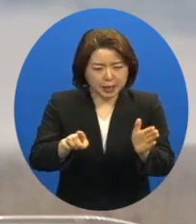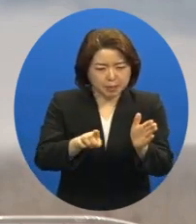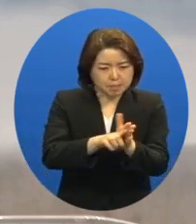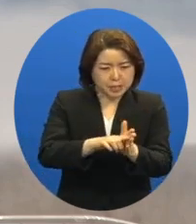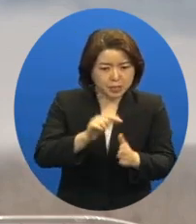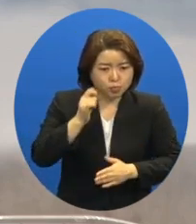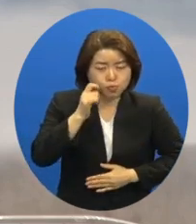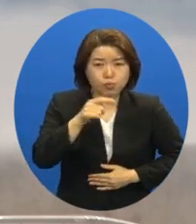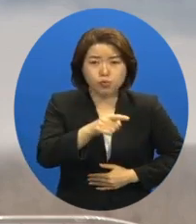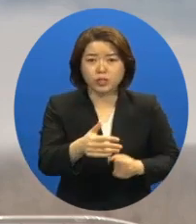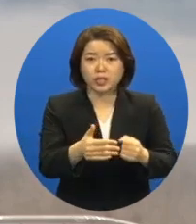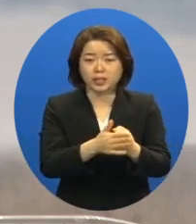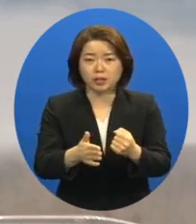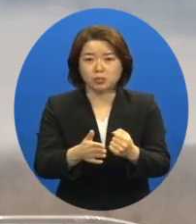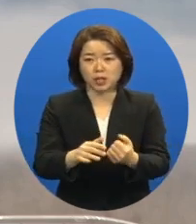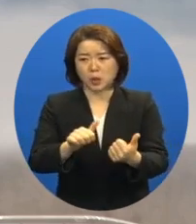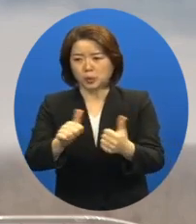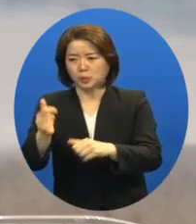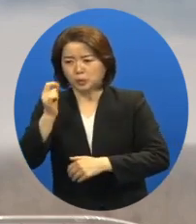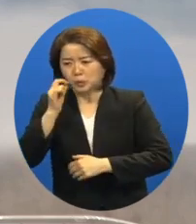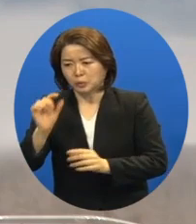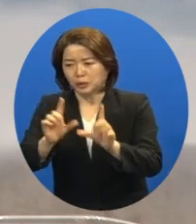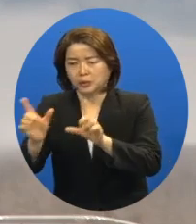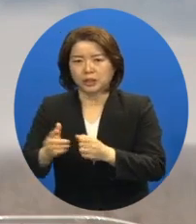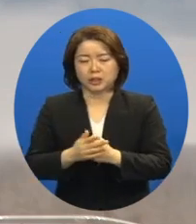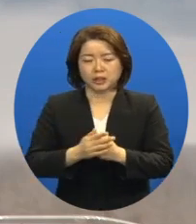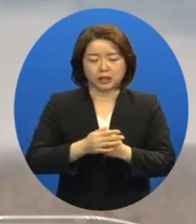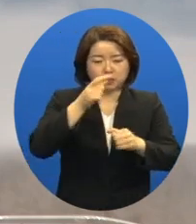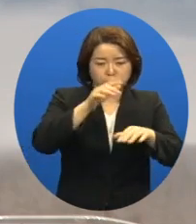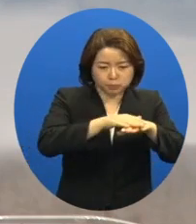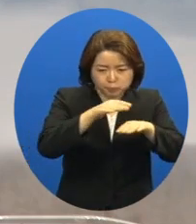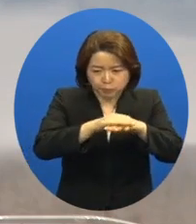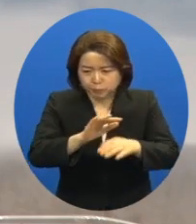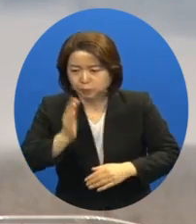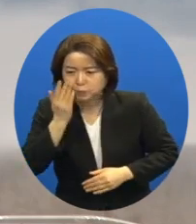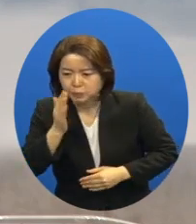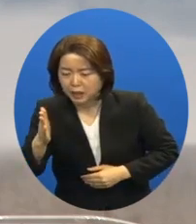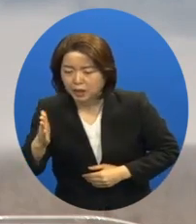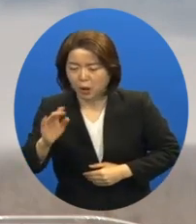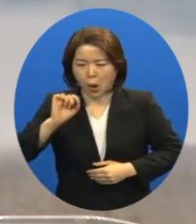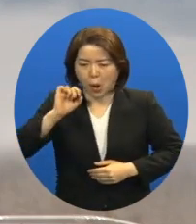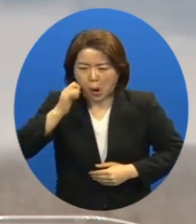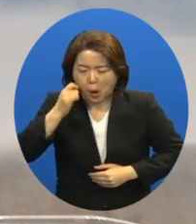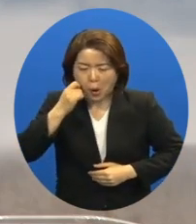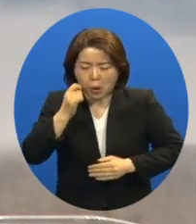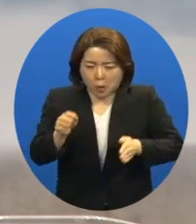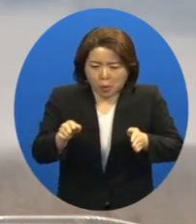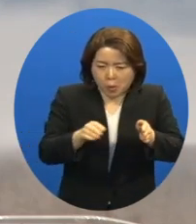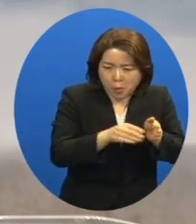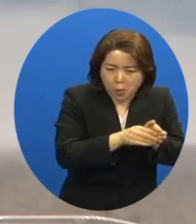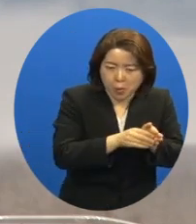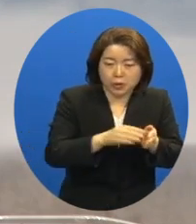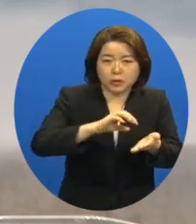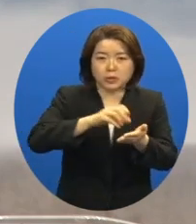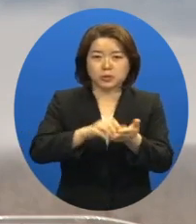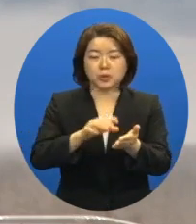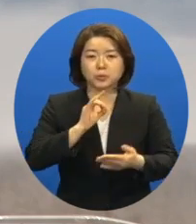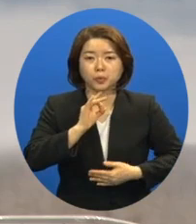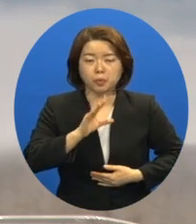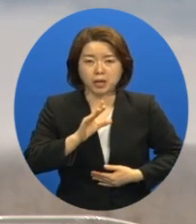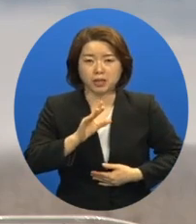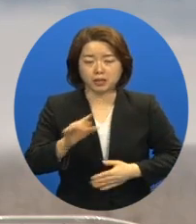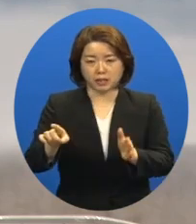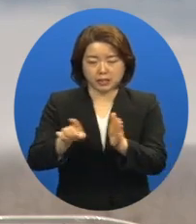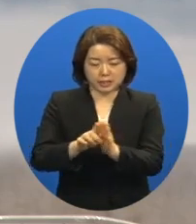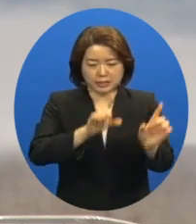않으니까 죽지 못해 사는 거예요. 젖은 낙엽처럼 겨우 주님께 들러붙어 있는 정도로 밖에는